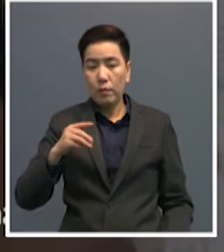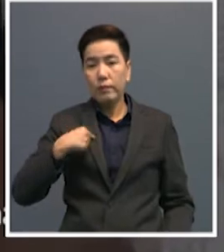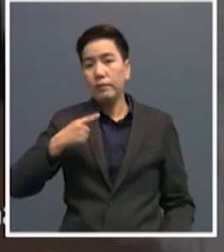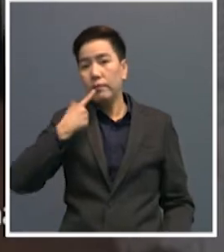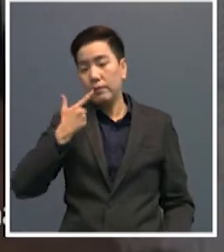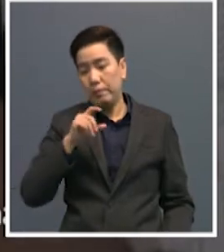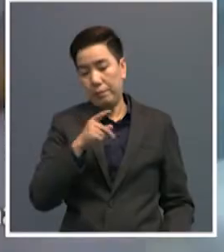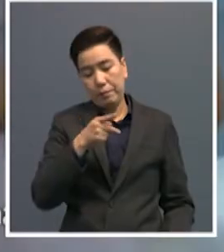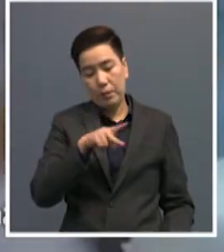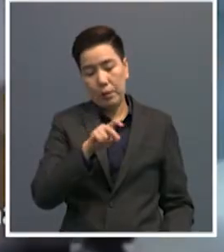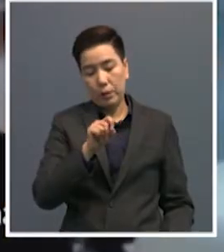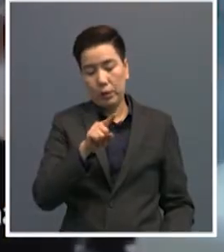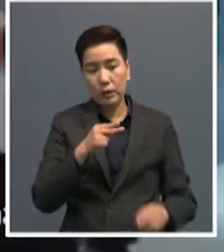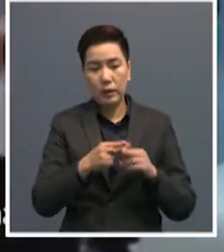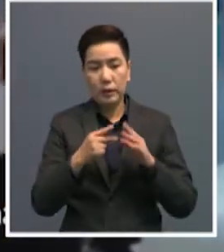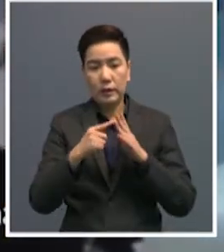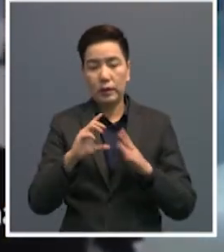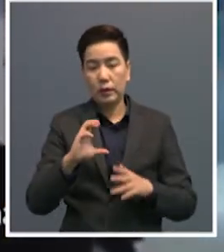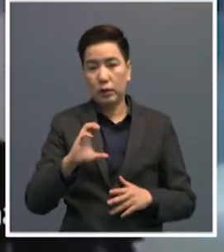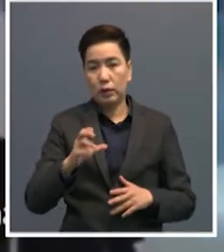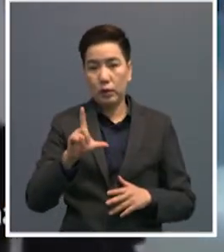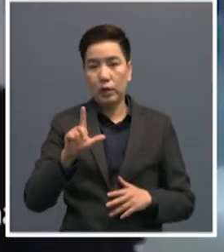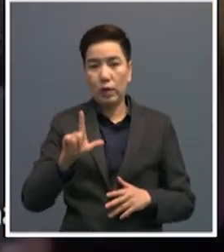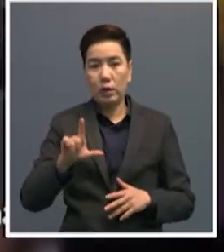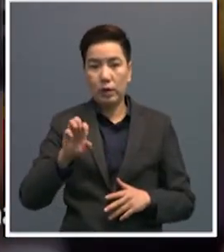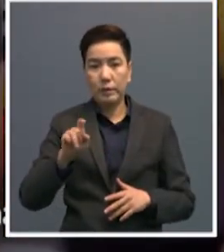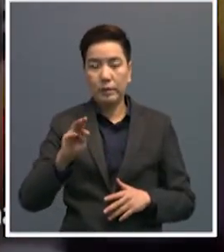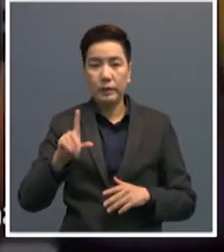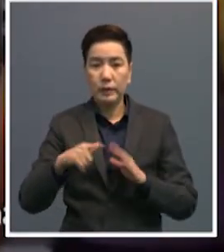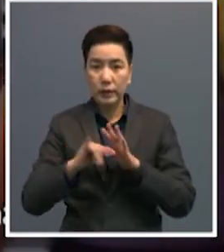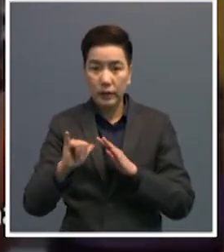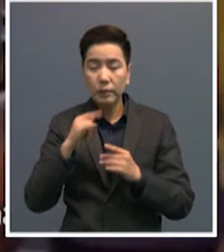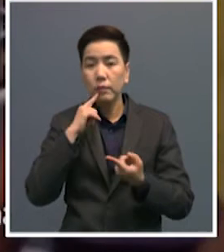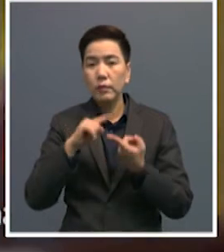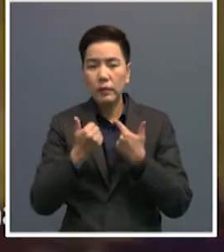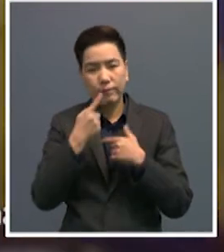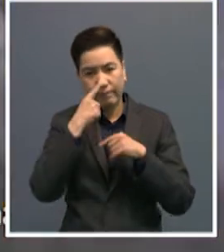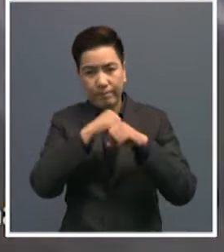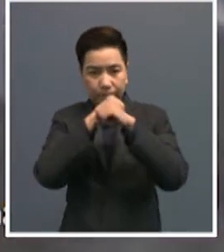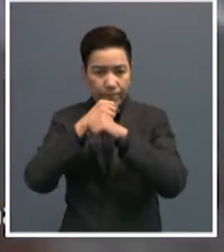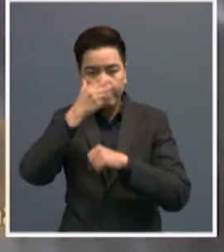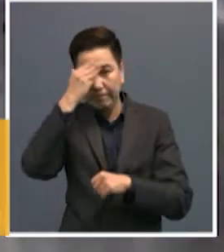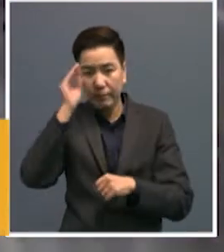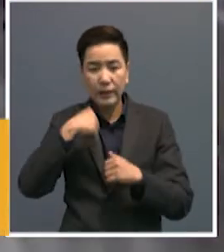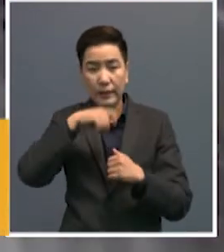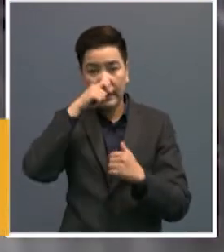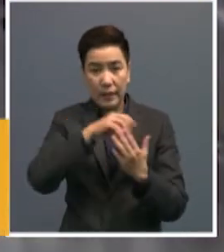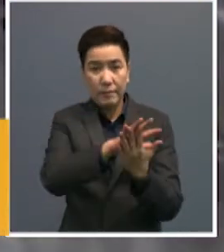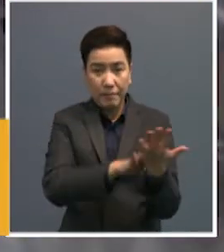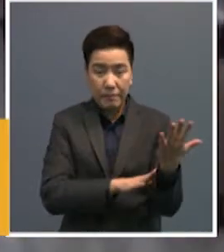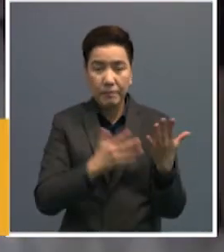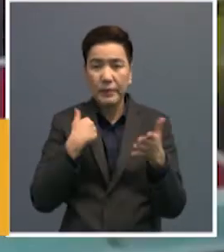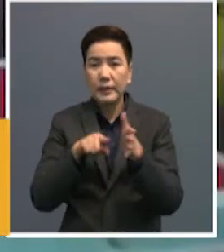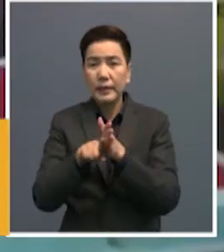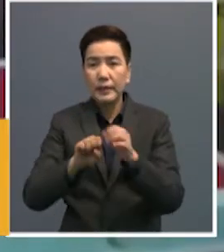ผู้ช่วยศาสตราจารย์นายแพทย์เฉลิมชัยบุญยะลีพรรณได้ออกมาเตือนประชาชนต่อเนื่องว่าการจะตกนะครับแม้ว่าประเทศไทยของเราจะ